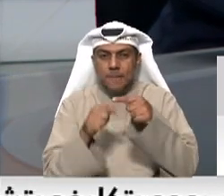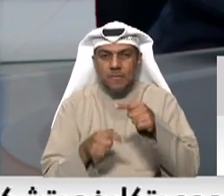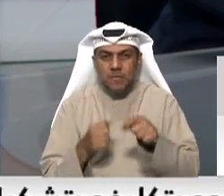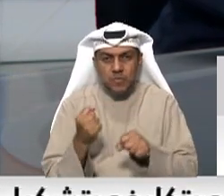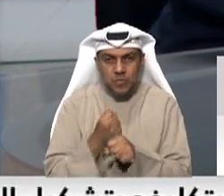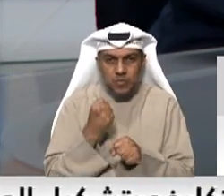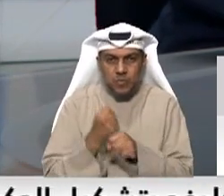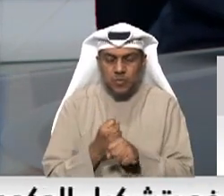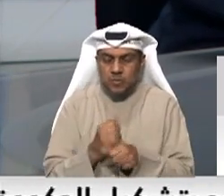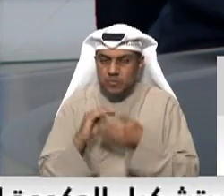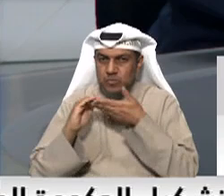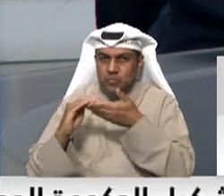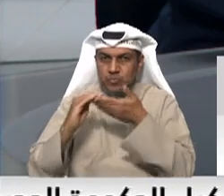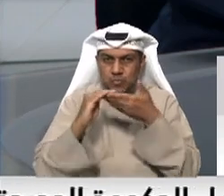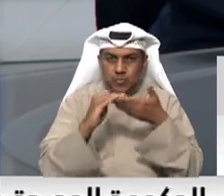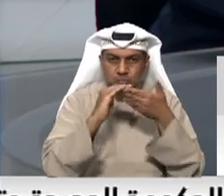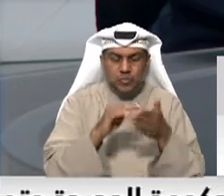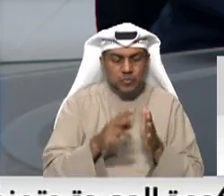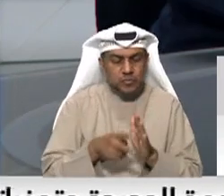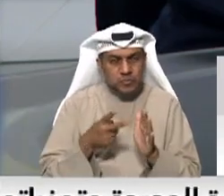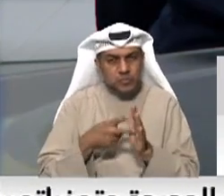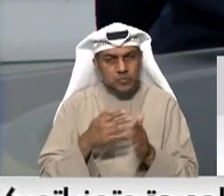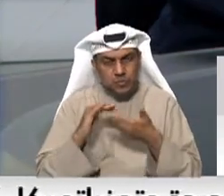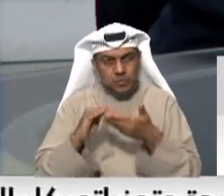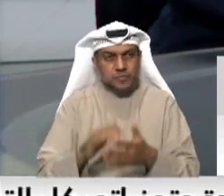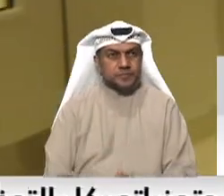نوبات التكسر المتكرره